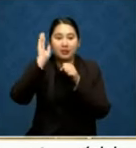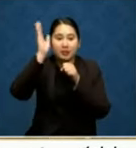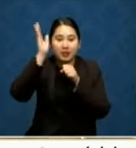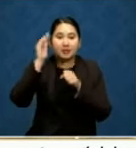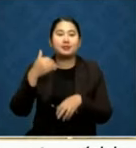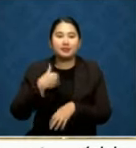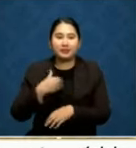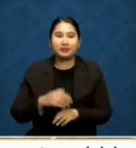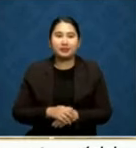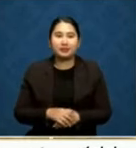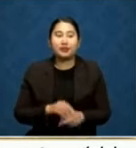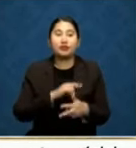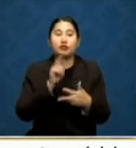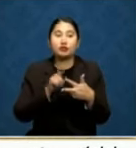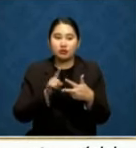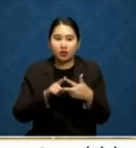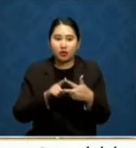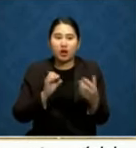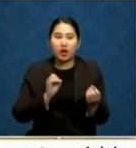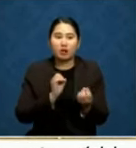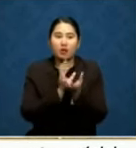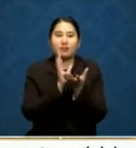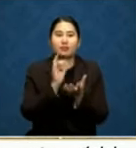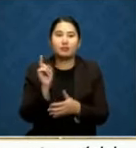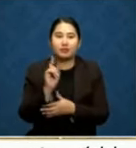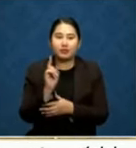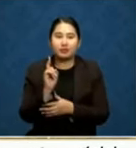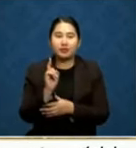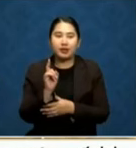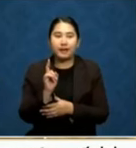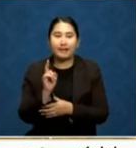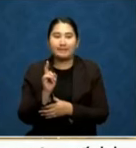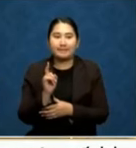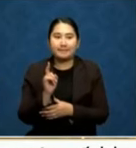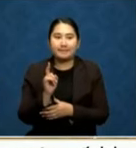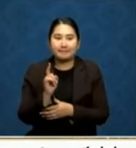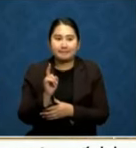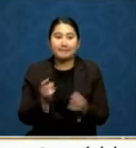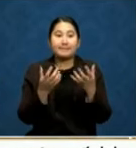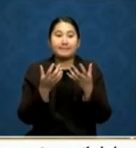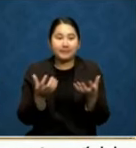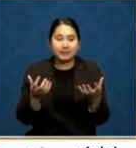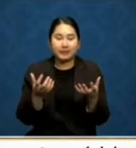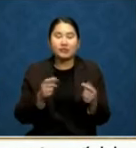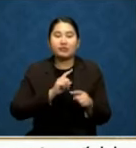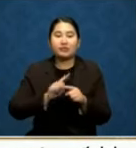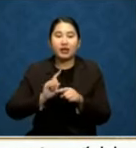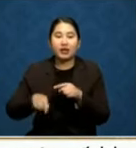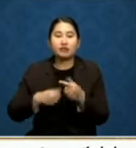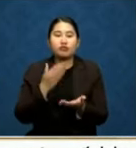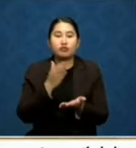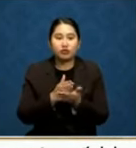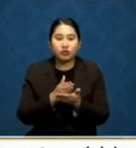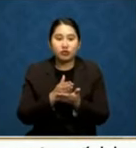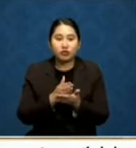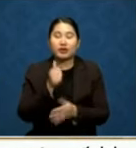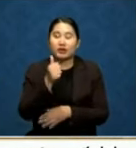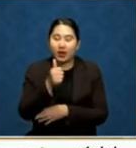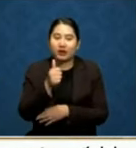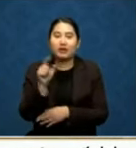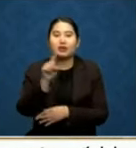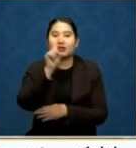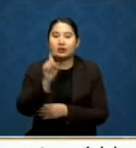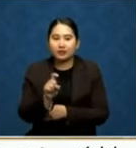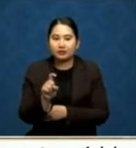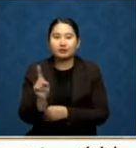2.ื่องของความสีหายที่เกิดขึ้นปริมาณที่เกิดขึ้นยุติเรื่องได้มากน้อยขนาด